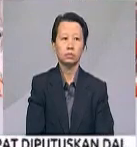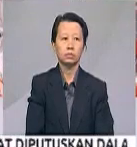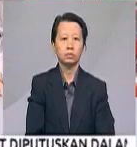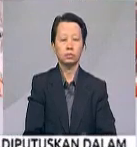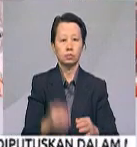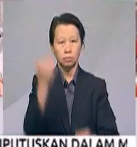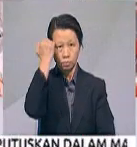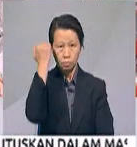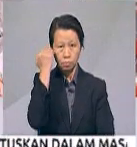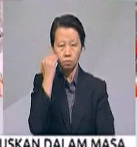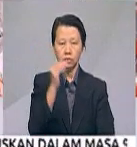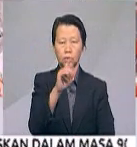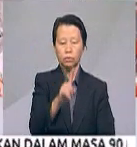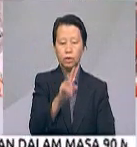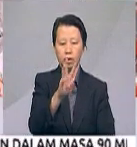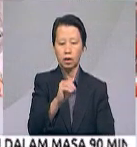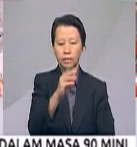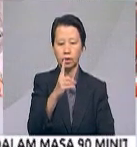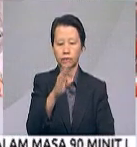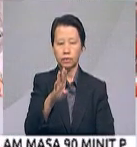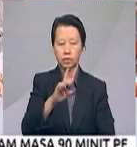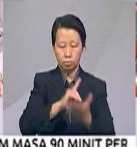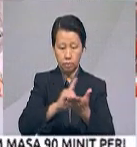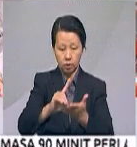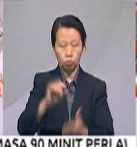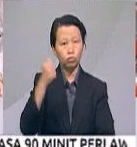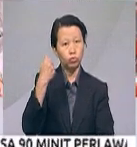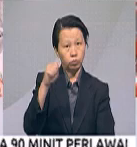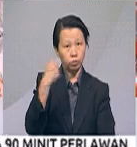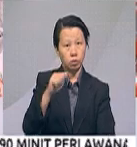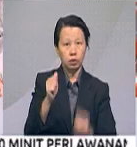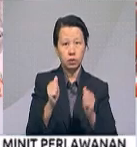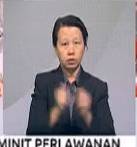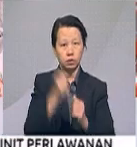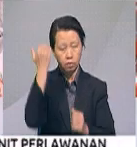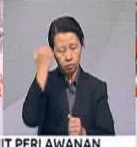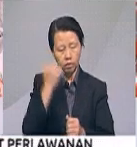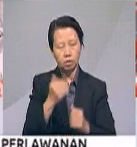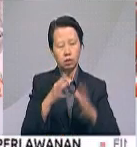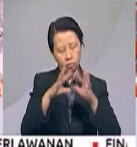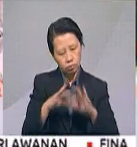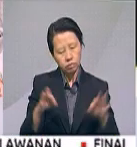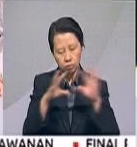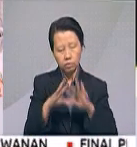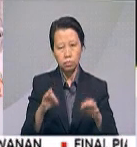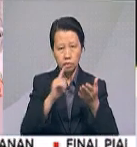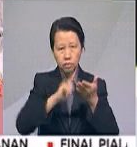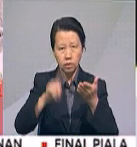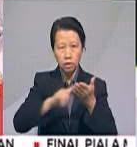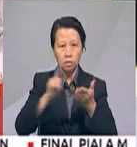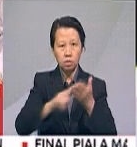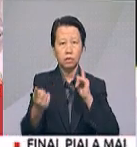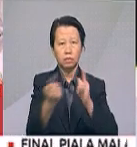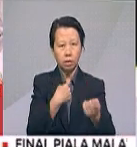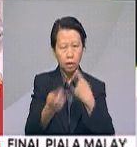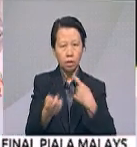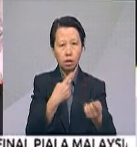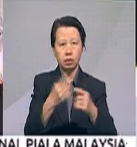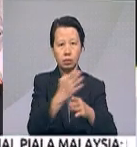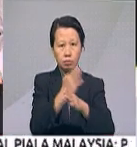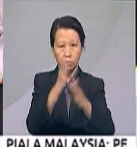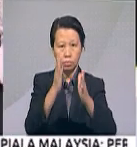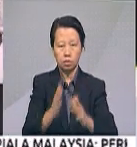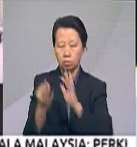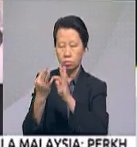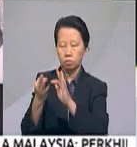Perbicaraan kes 1MDB memasuki minggu ke-10 dengan prosiding masih lagi berkisar pada pemeriksaan balas pihak pembelaan